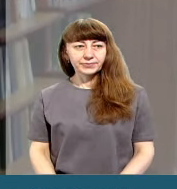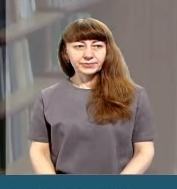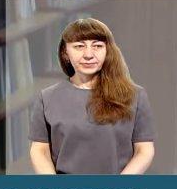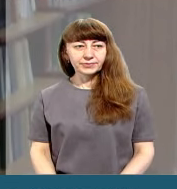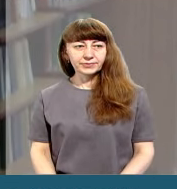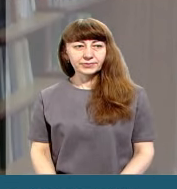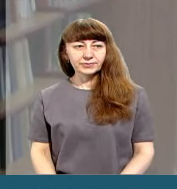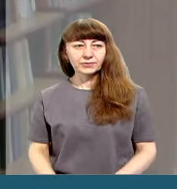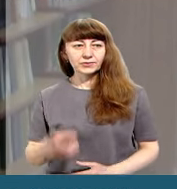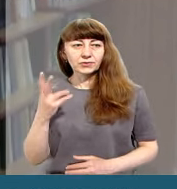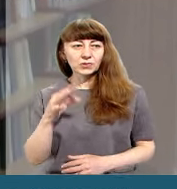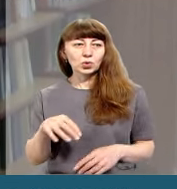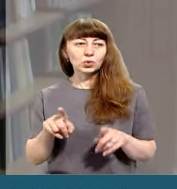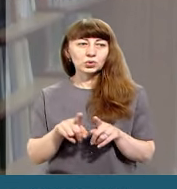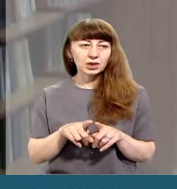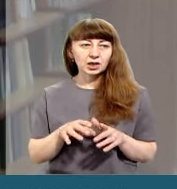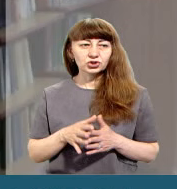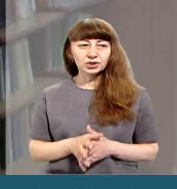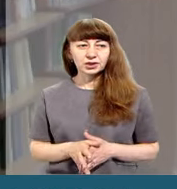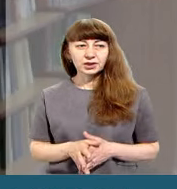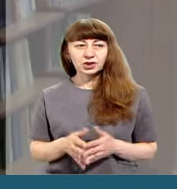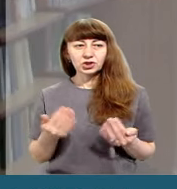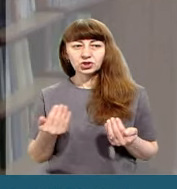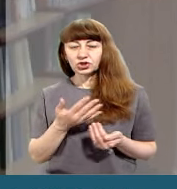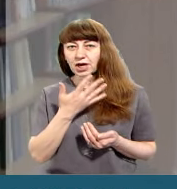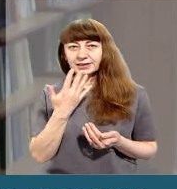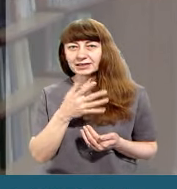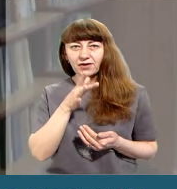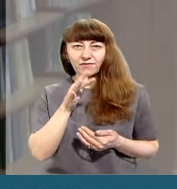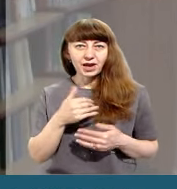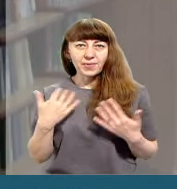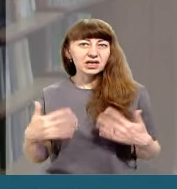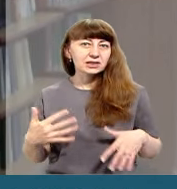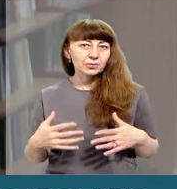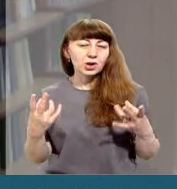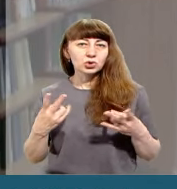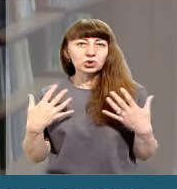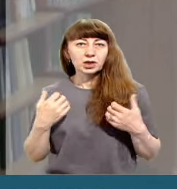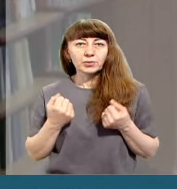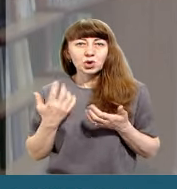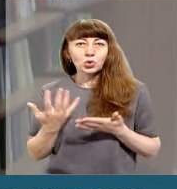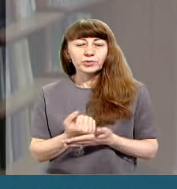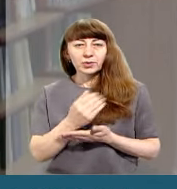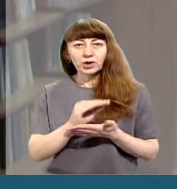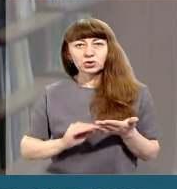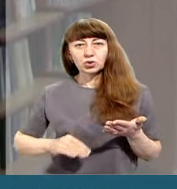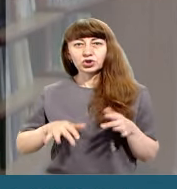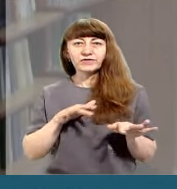Казахстана. Но также подметил, что сейчас не время почивать на лаврах, а нужно закрепить успех и двигаться